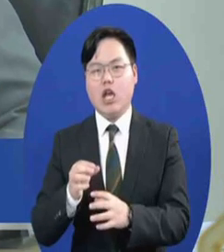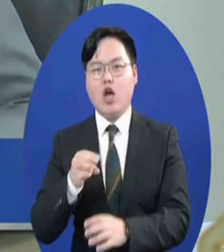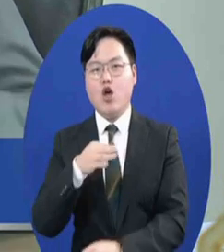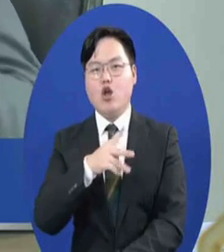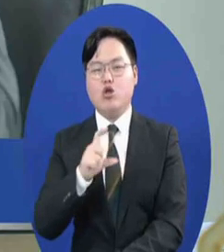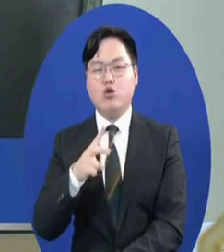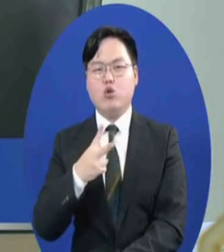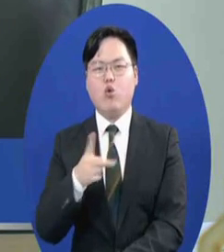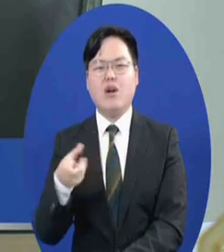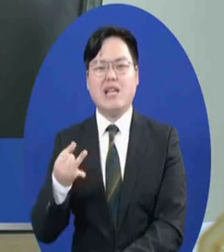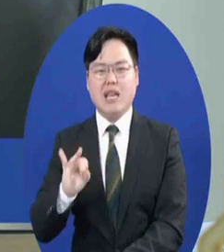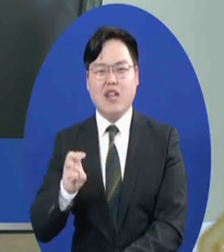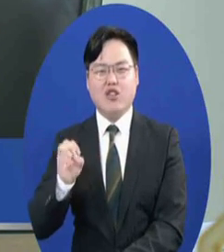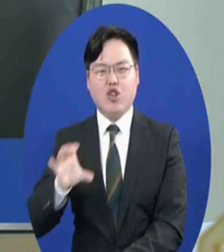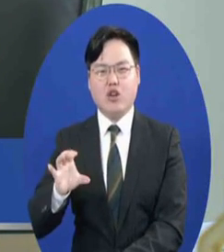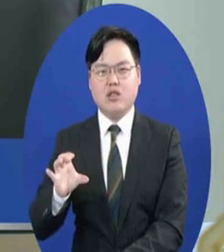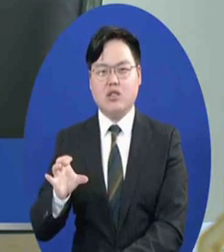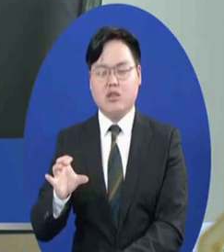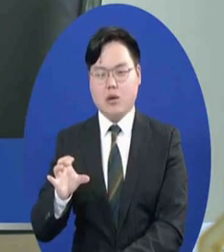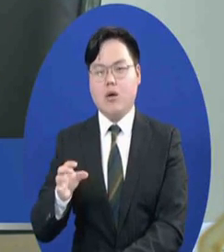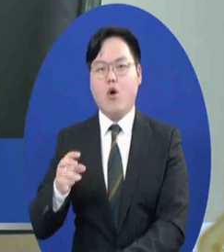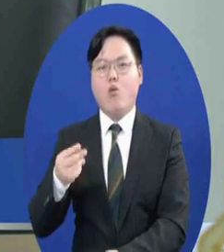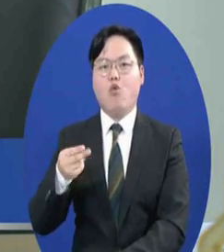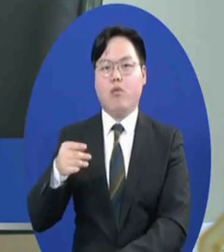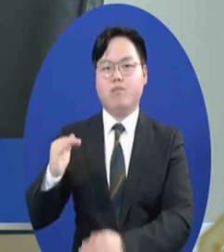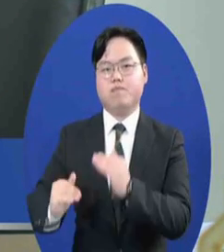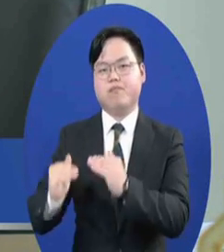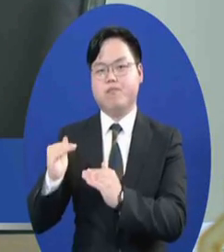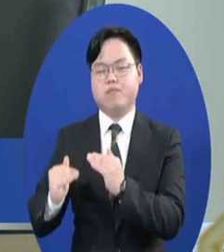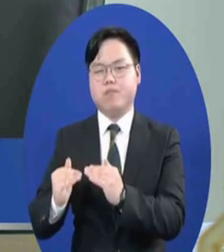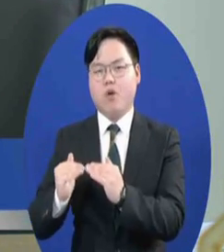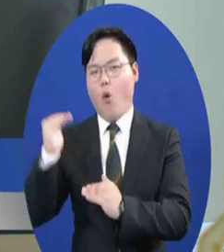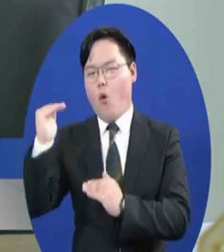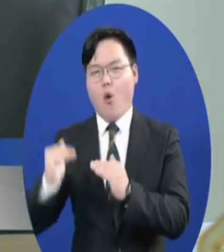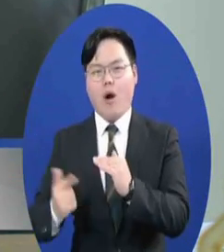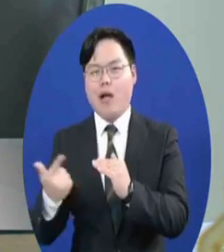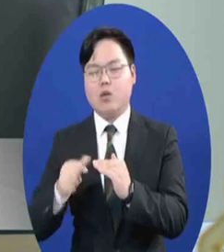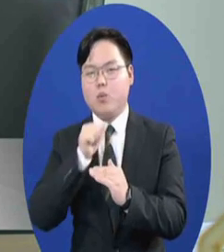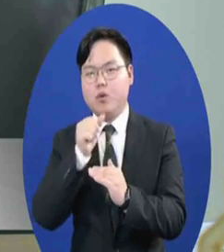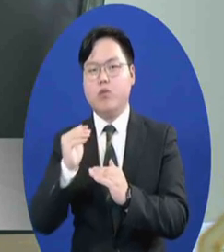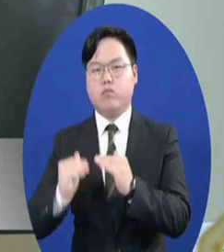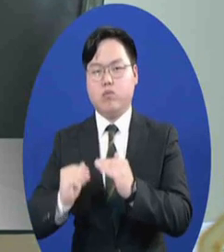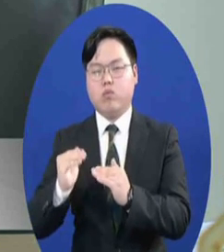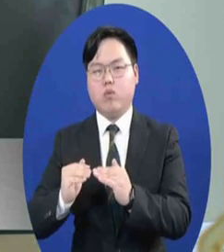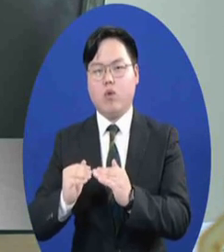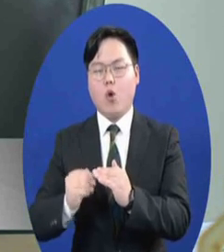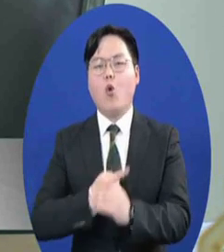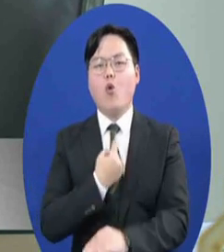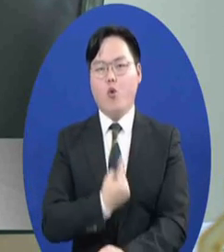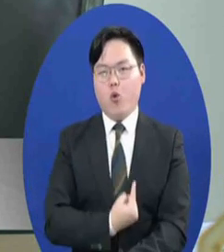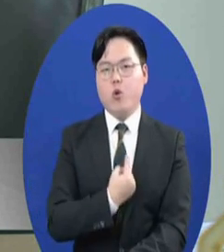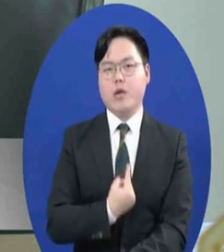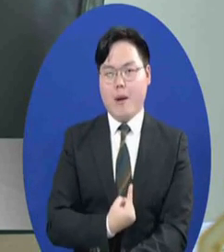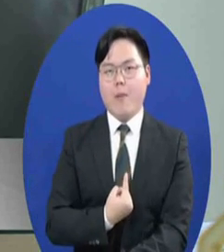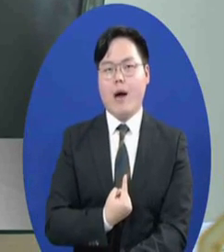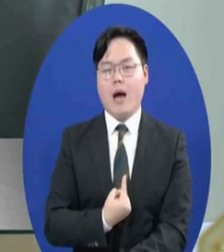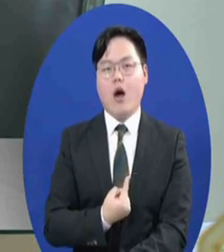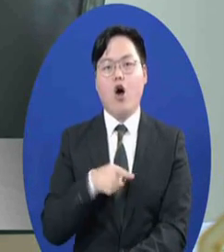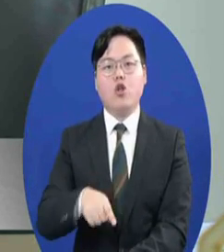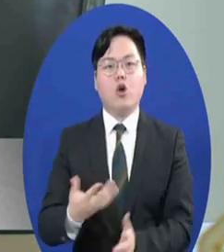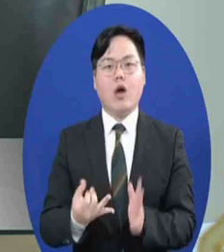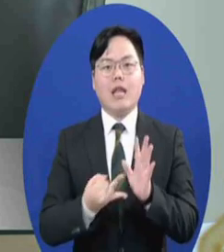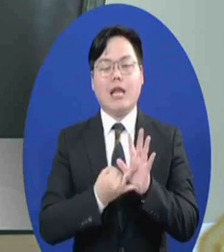түүхэт тосны эрэлт нийлүүлэлт нь бас өөр тэнцвэржээд тодорхой юм төвшөнд бол очих болов уу гэсэн хүлээлт бас байна. А тэгэхээр одоогийн